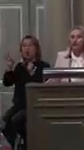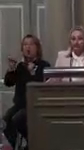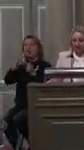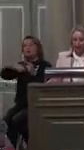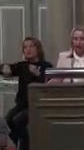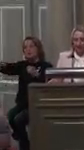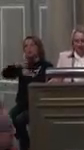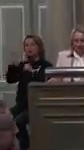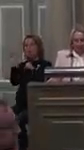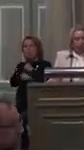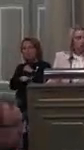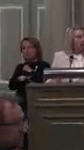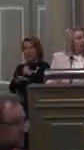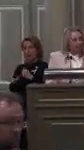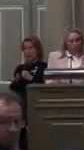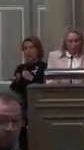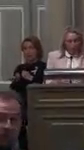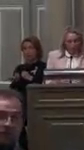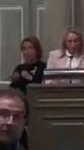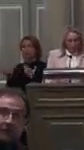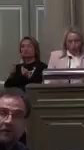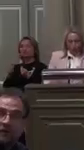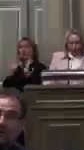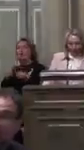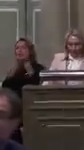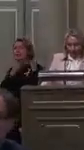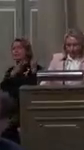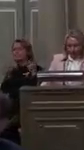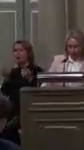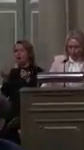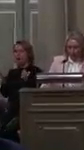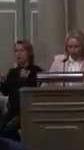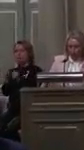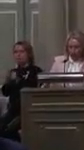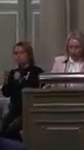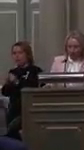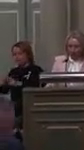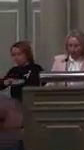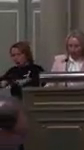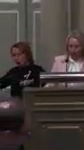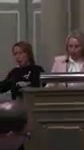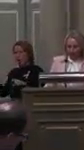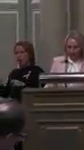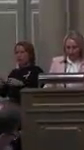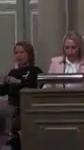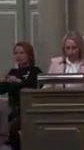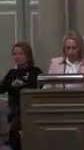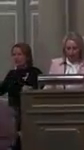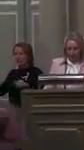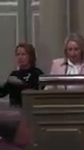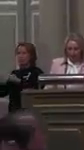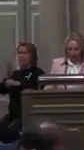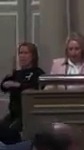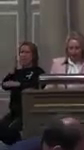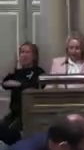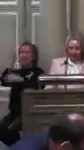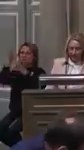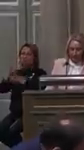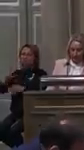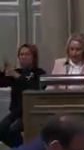i naša slika. Čega sve tu ima? Komada betonskih rubnika, šuta, asfalta, zemlje, stupovi